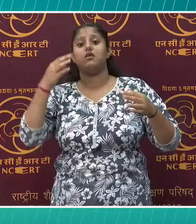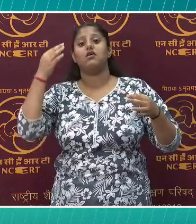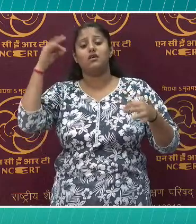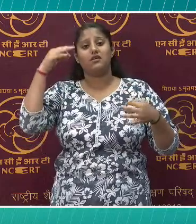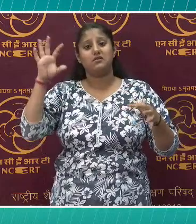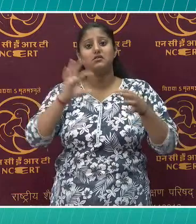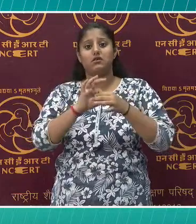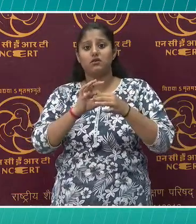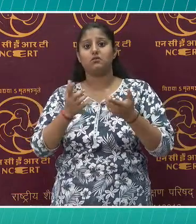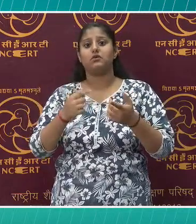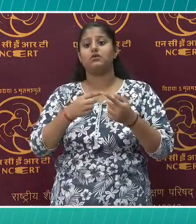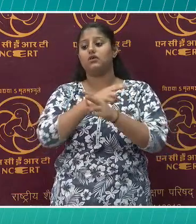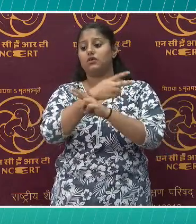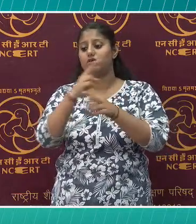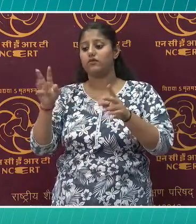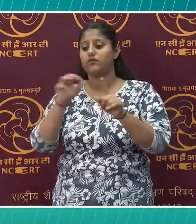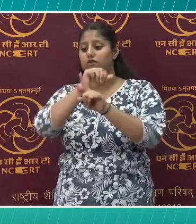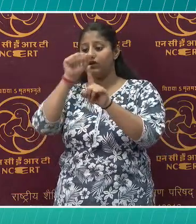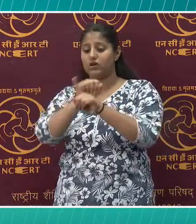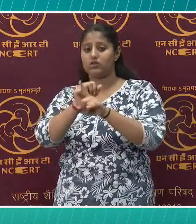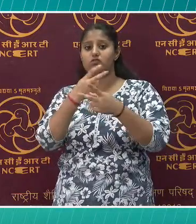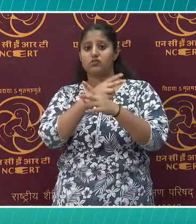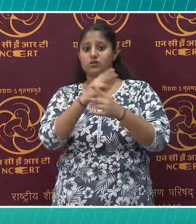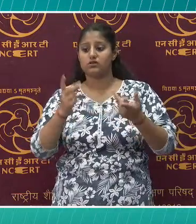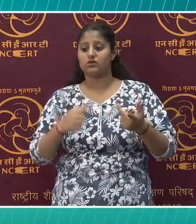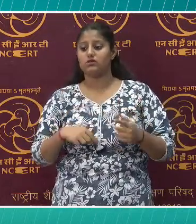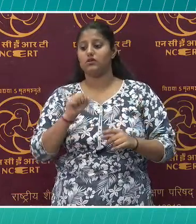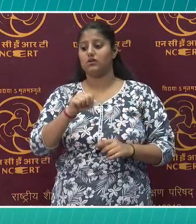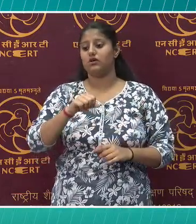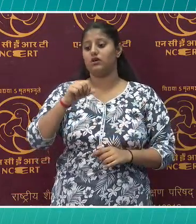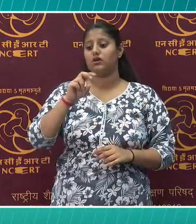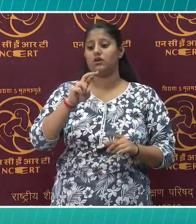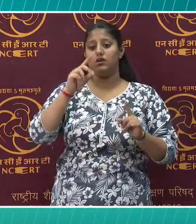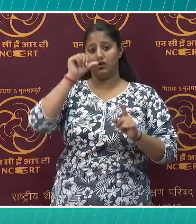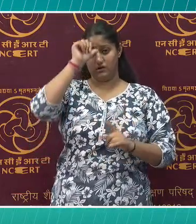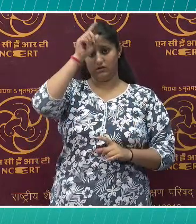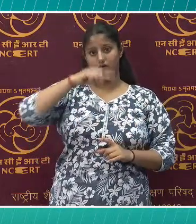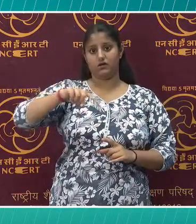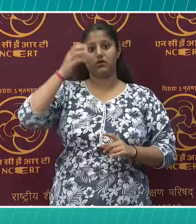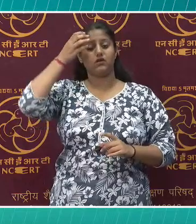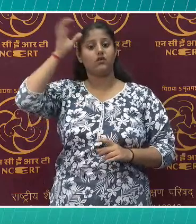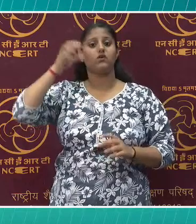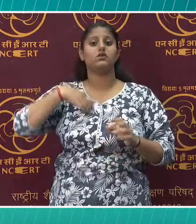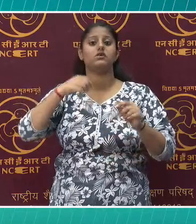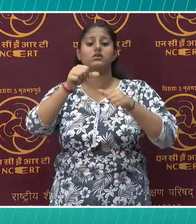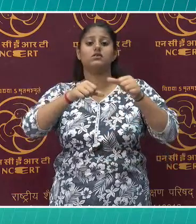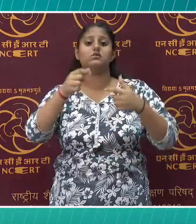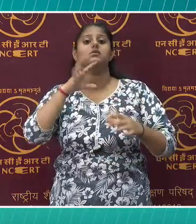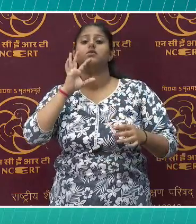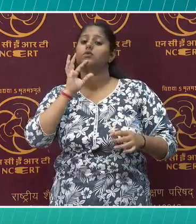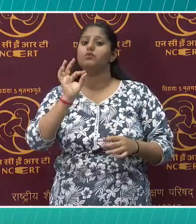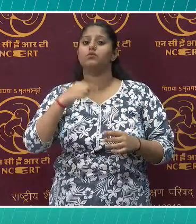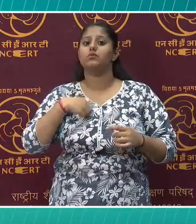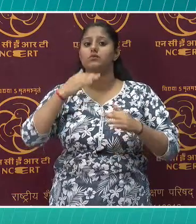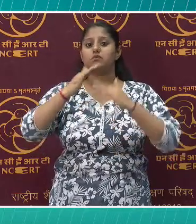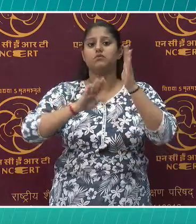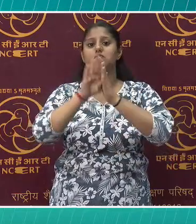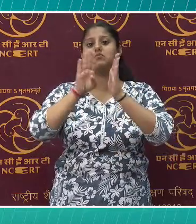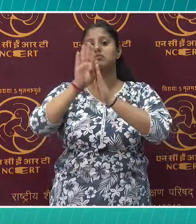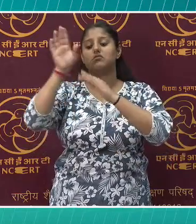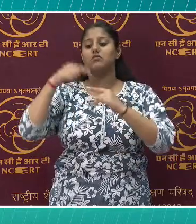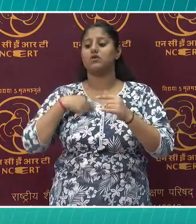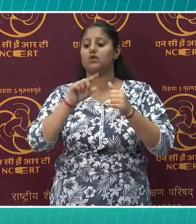लगता है। सो यू नो नवरस, 2000-year-old Indian knowledge system is really rich, and also you know it has enriched all